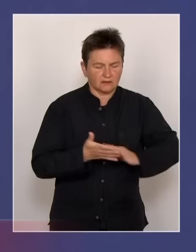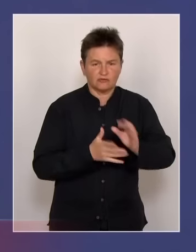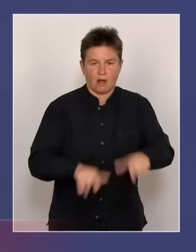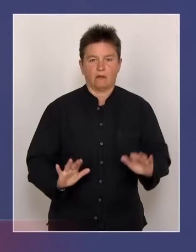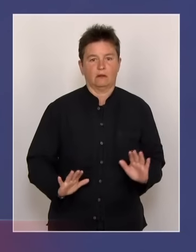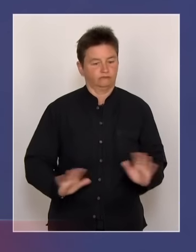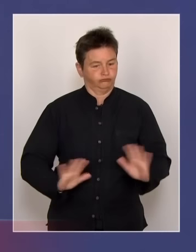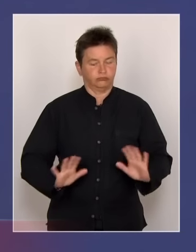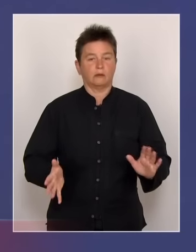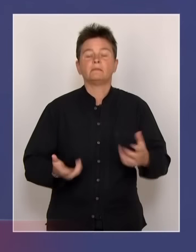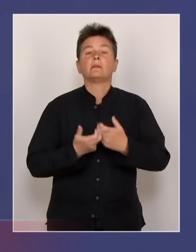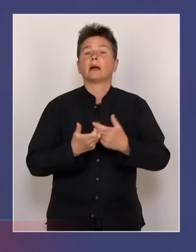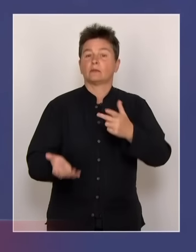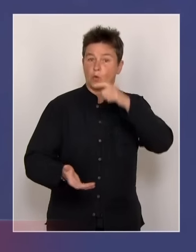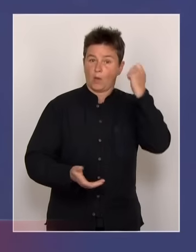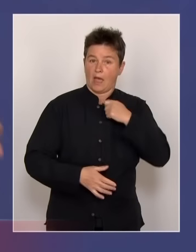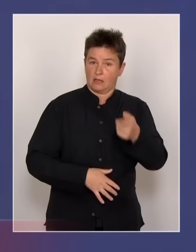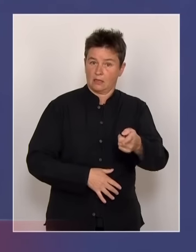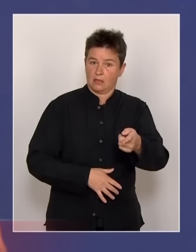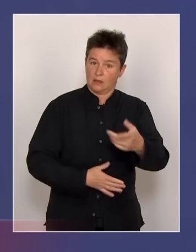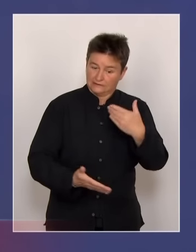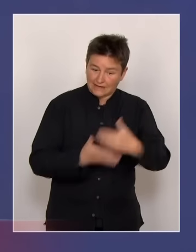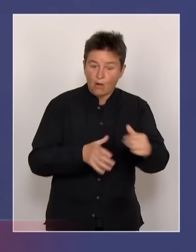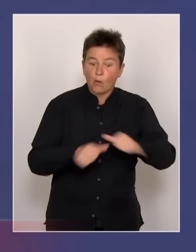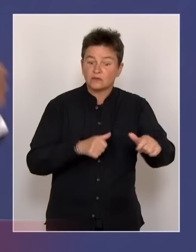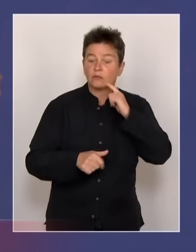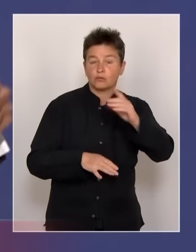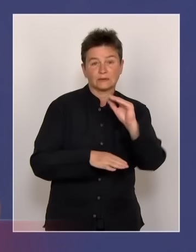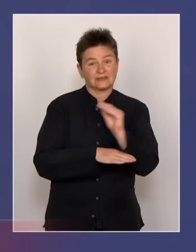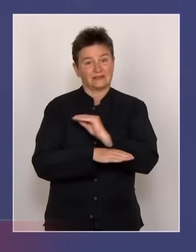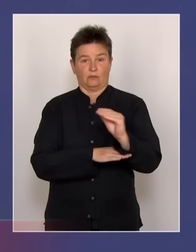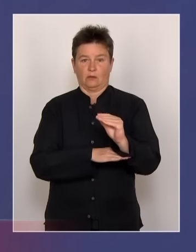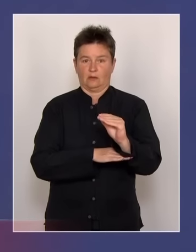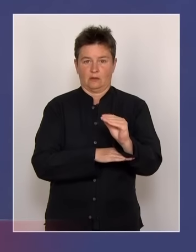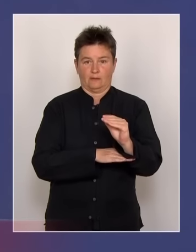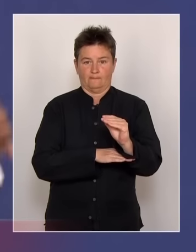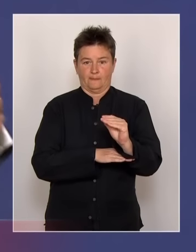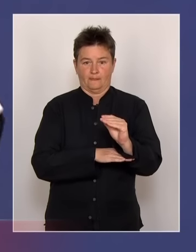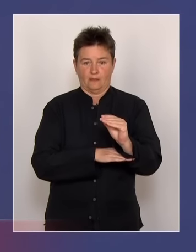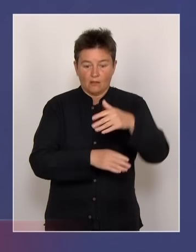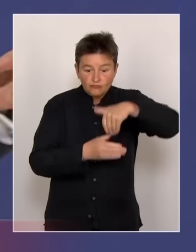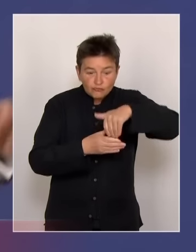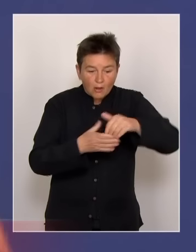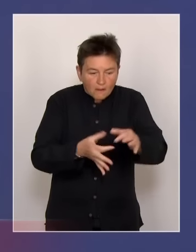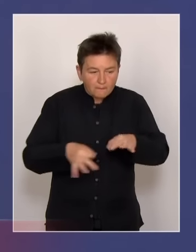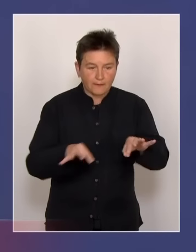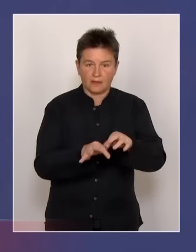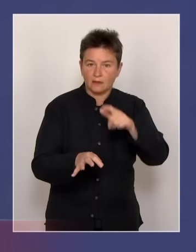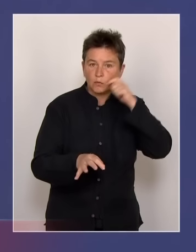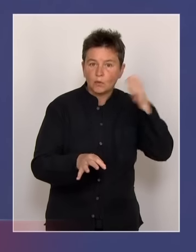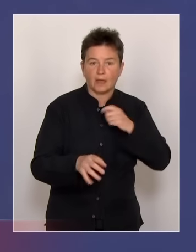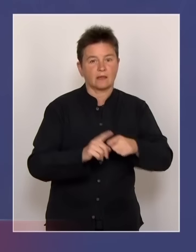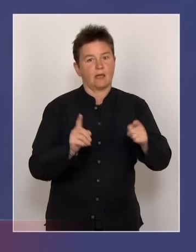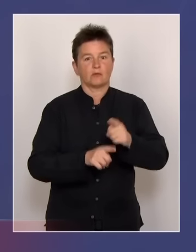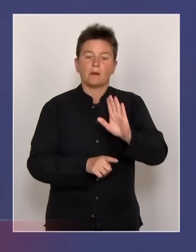Si nous disons que l'Ukraine est la condition de notre sécurité que se joue en Ukraine davantage que la